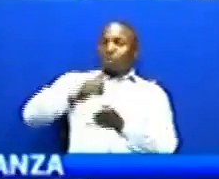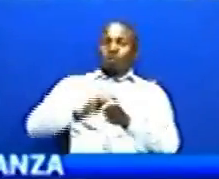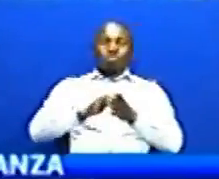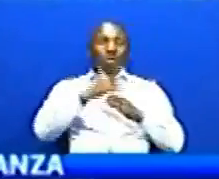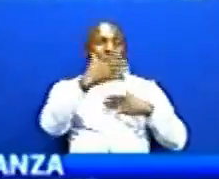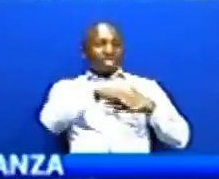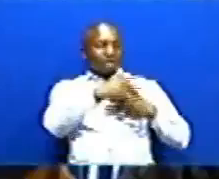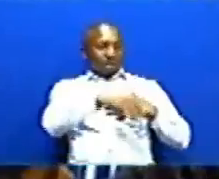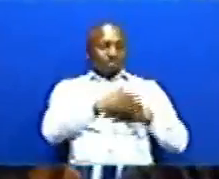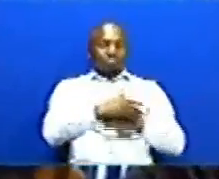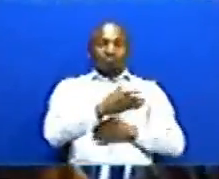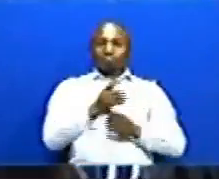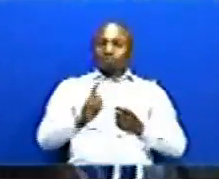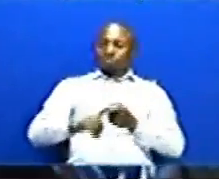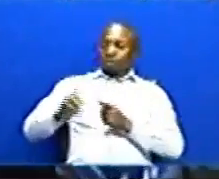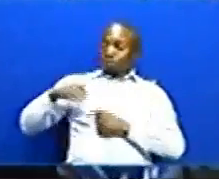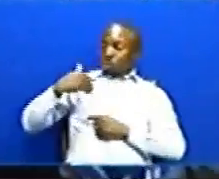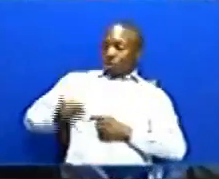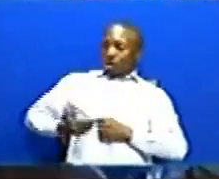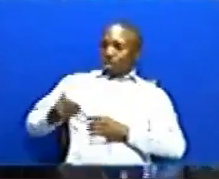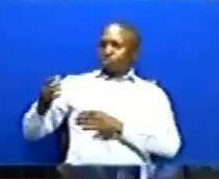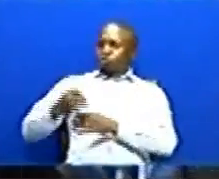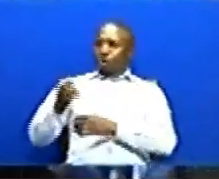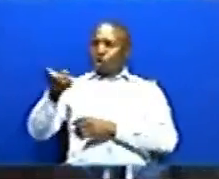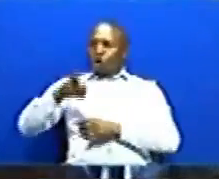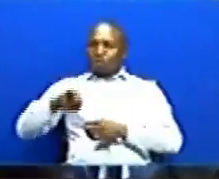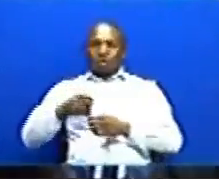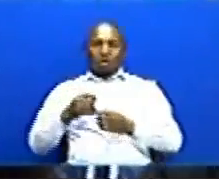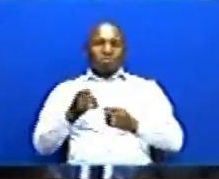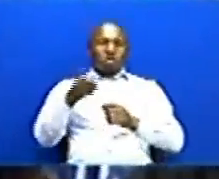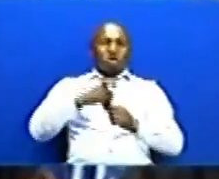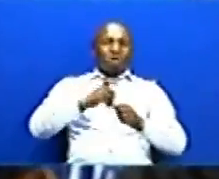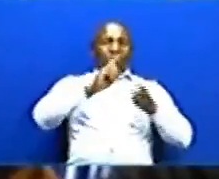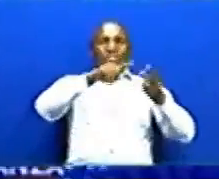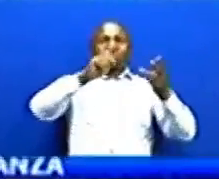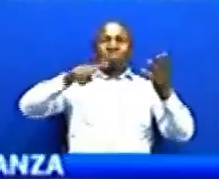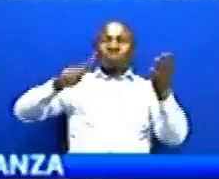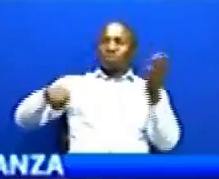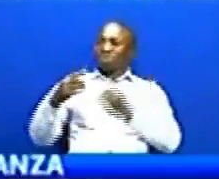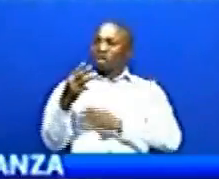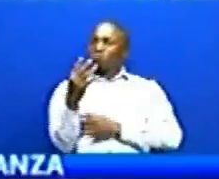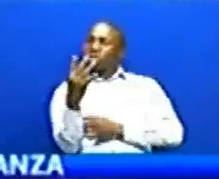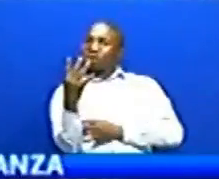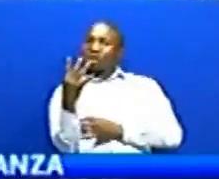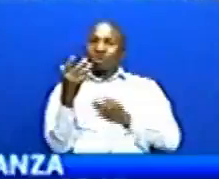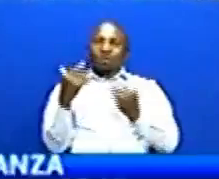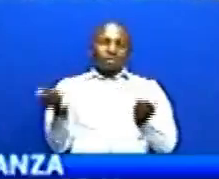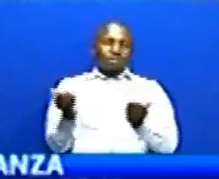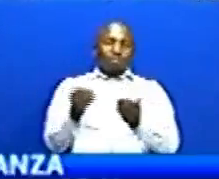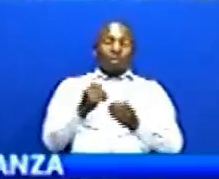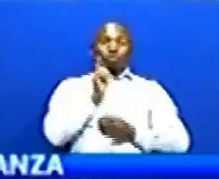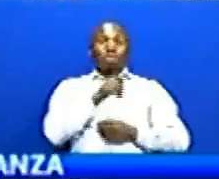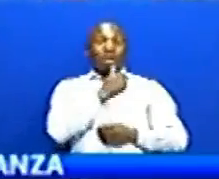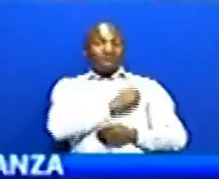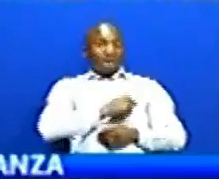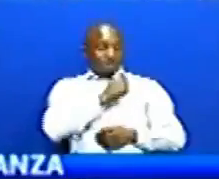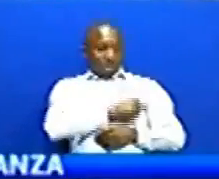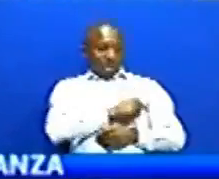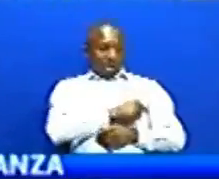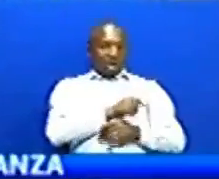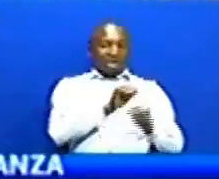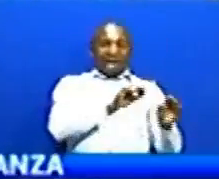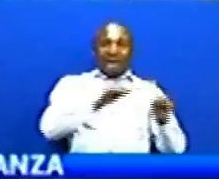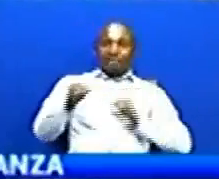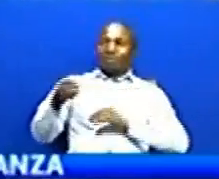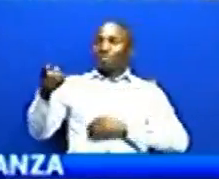wanapochukua mikopo unakuta ana mikopo mitatu au minne. Sasa kwa hiyo wamekuwa na tabia moja ya kuhamisha